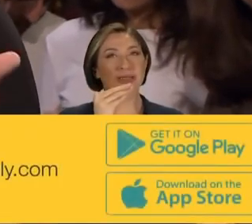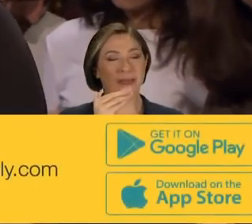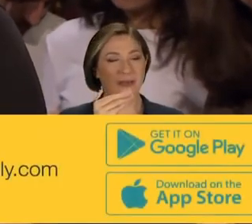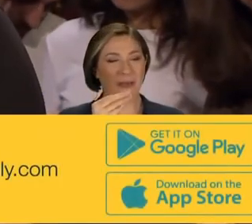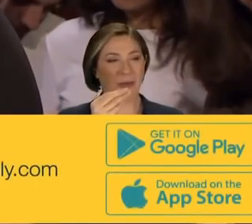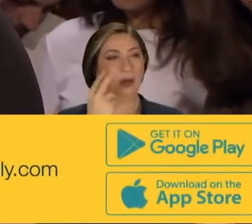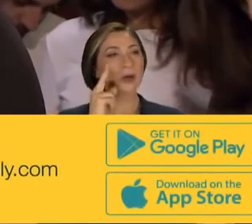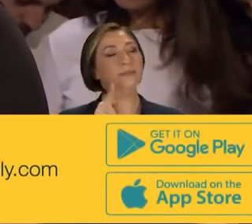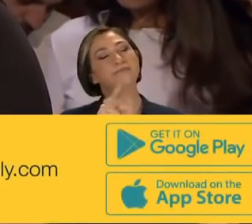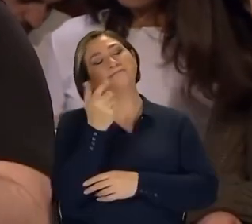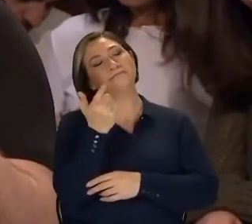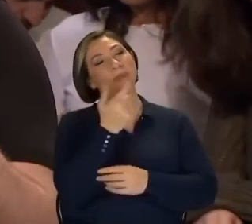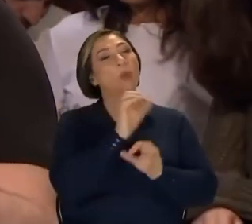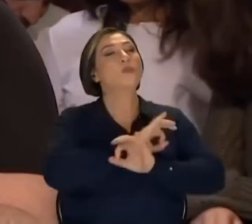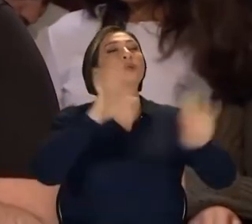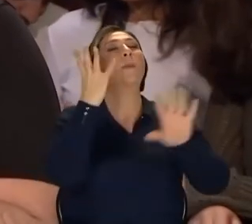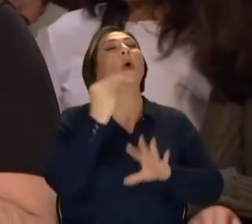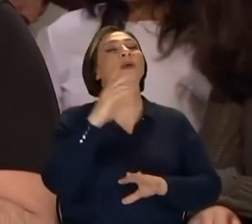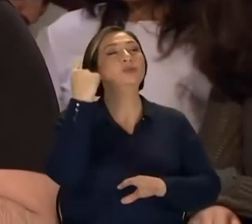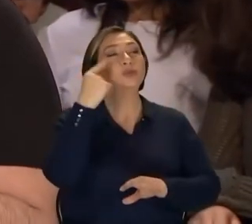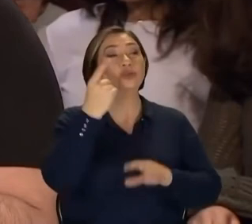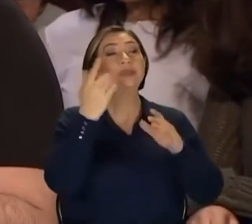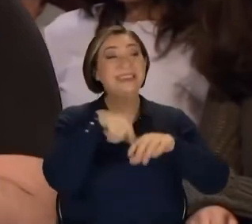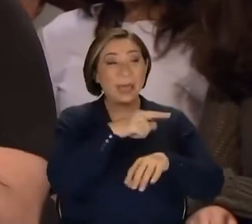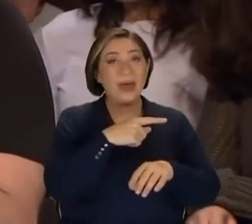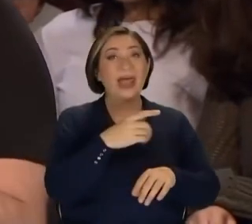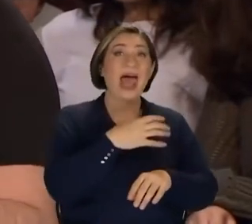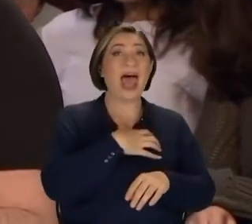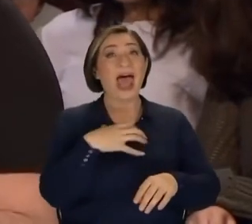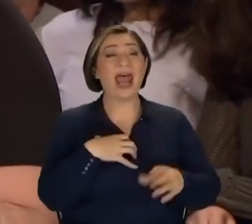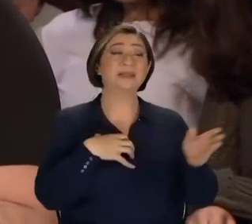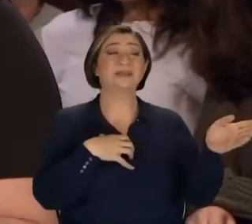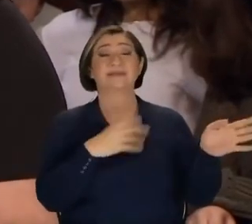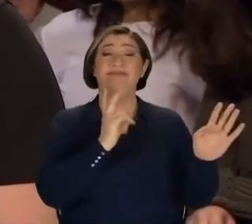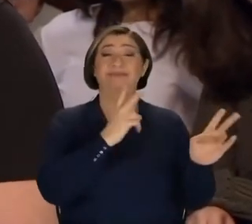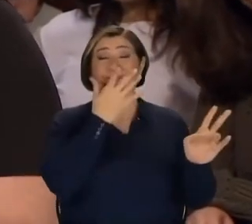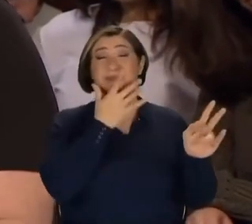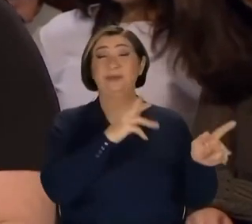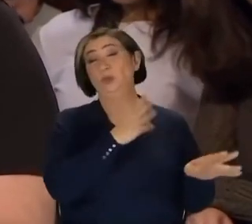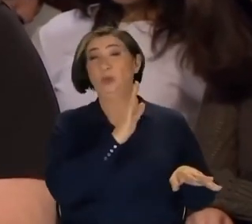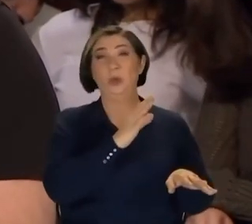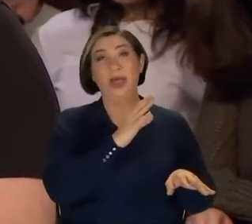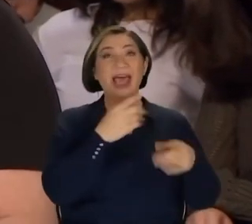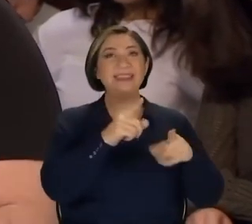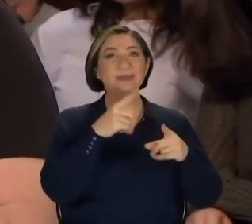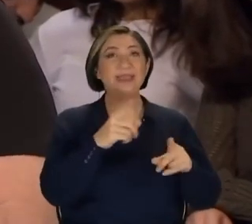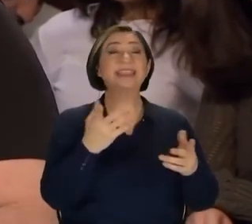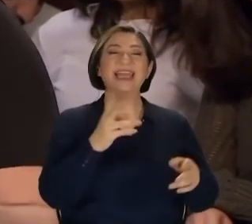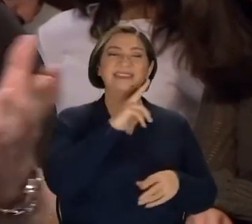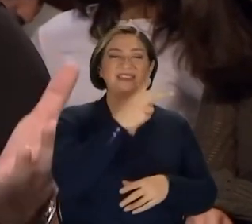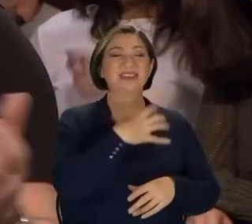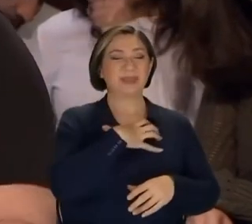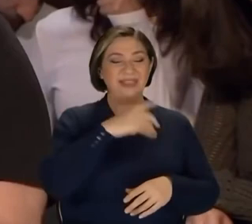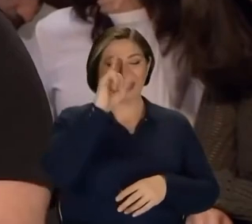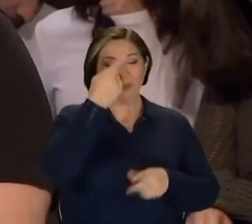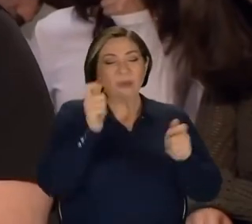sen gözlemlediğin zaman mükemmel olmadığını düşündüğün şeylerini anasındandır ya falan. Yani öyle şeyler vardır espri. Ne yazık ki işte çocuğu